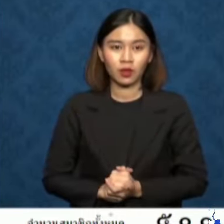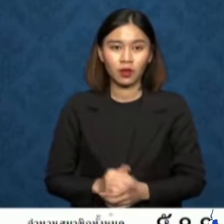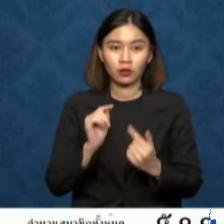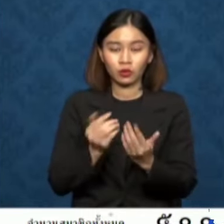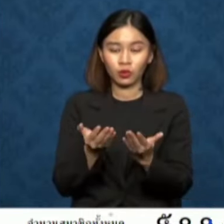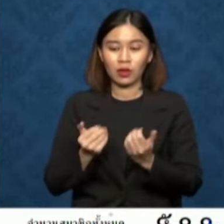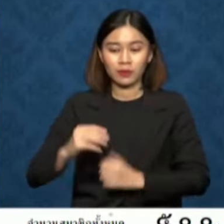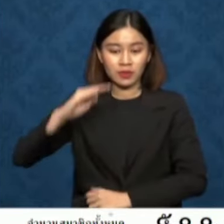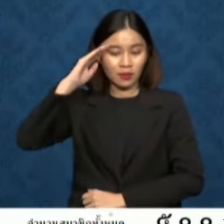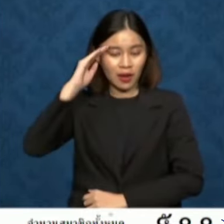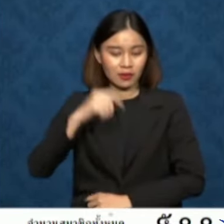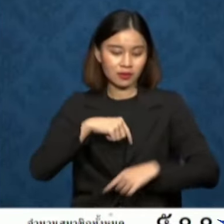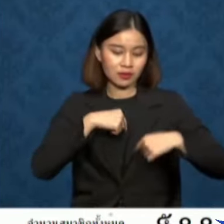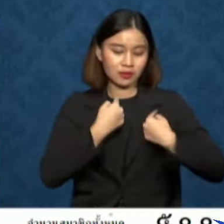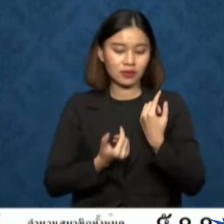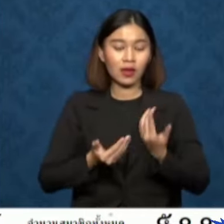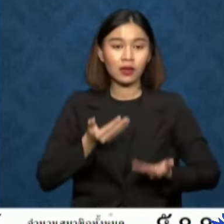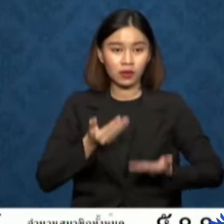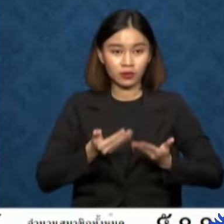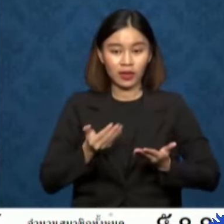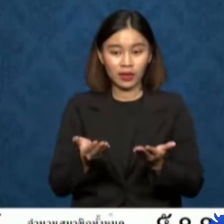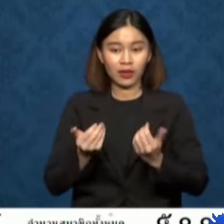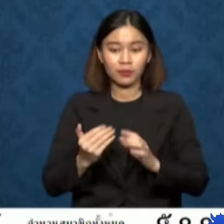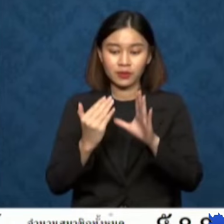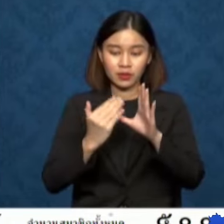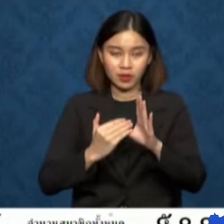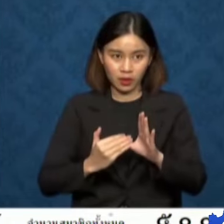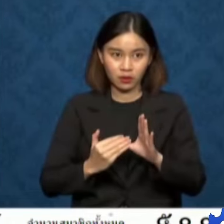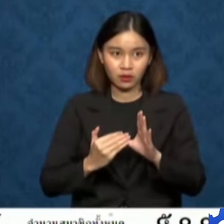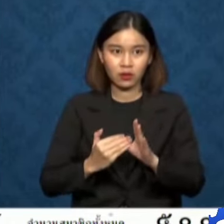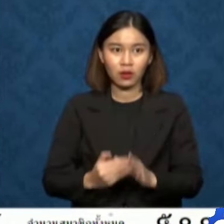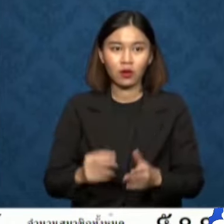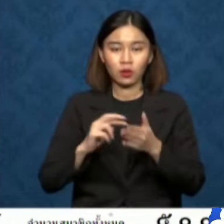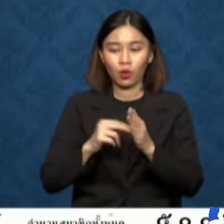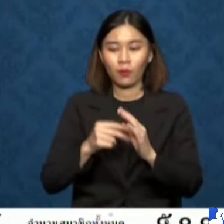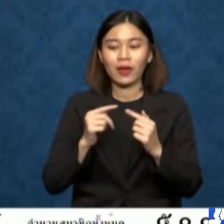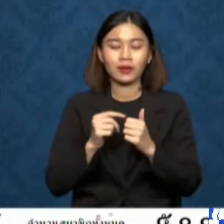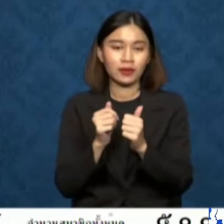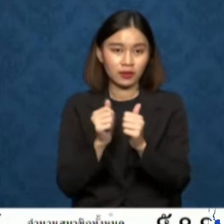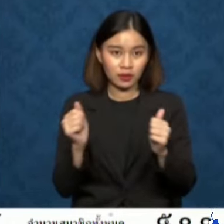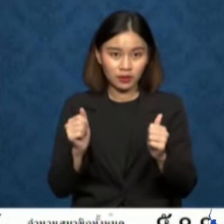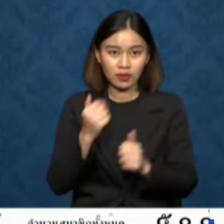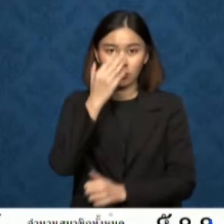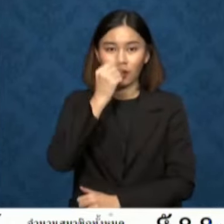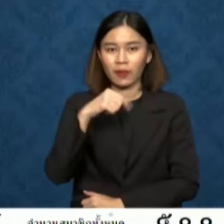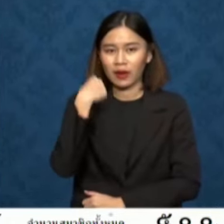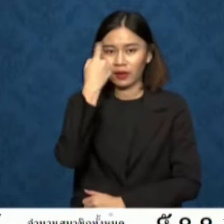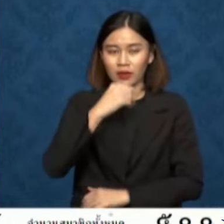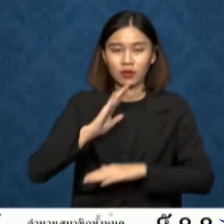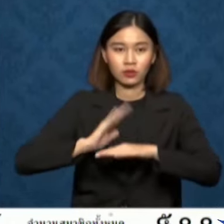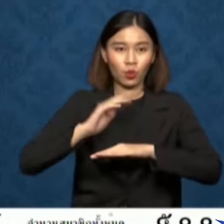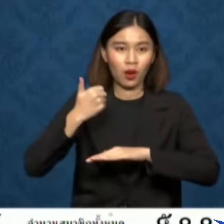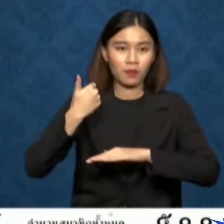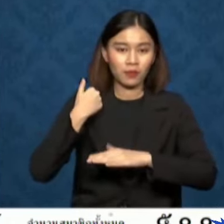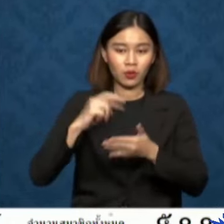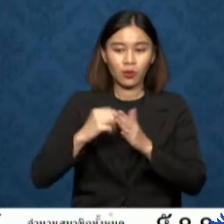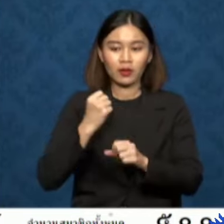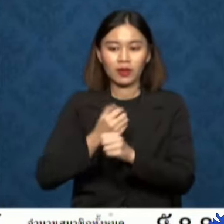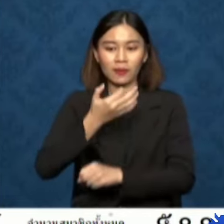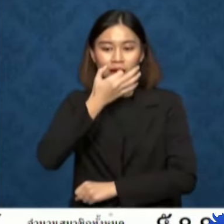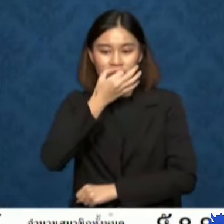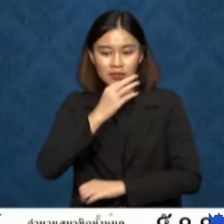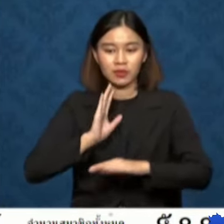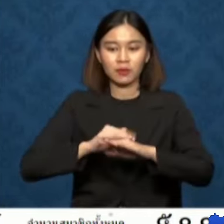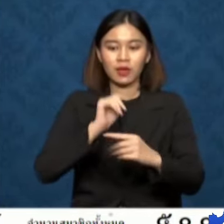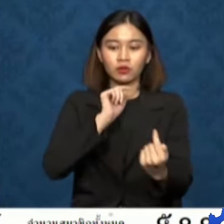รับสมัครทหารแบบสมัครใจครับท่านประธานมันเป็นเรื่องที่ดีเพื่อให้คนที่มีศักยภาพเขาจะได้ไปประกอบอาชีพที่เขา